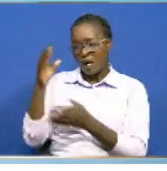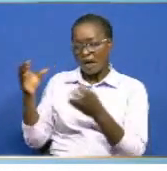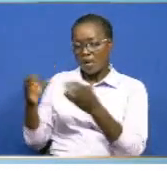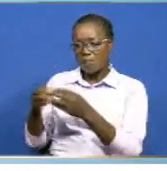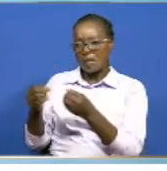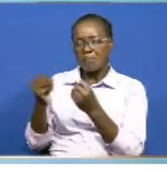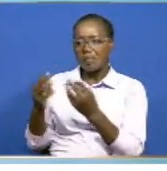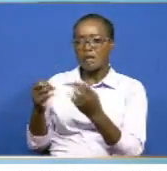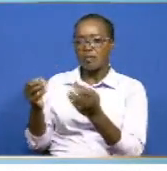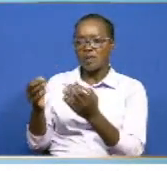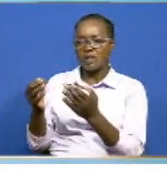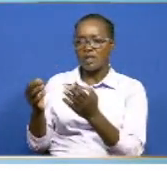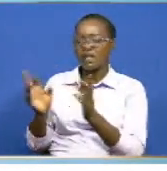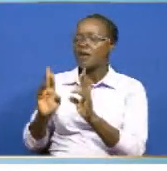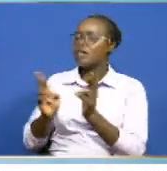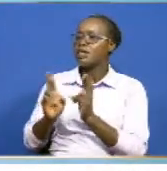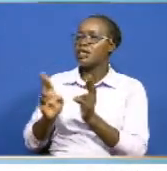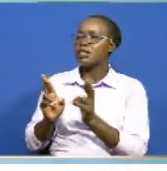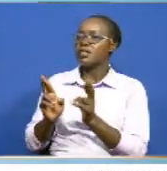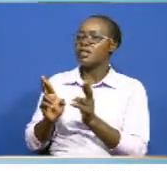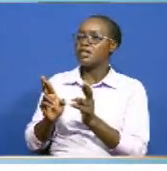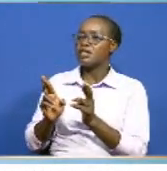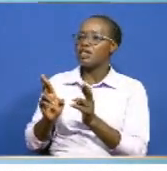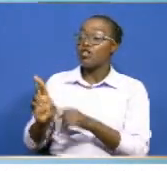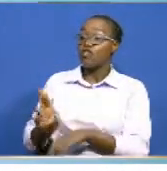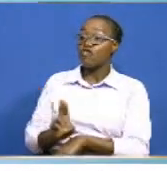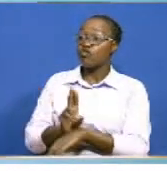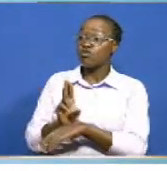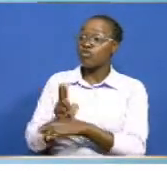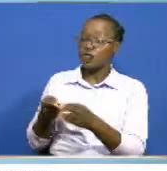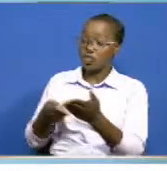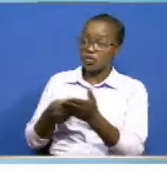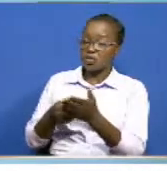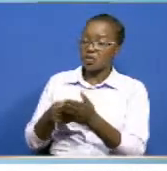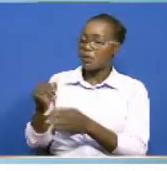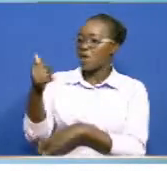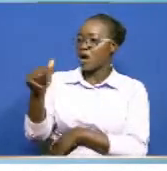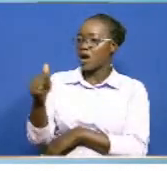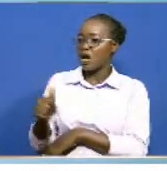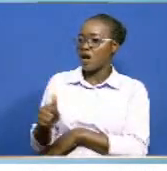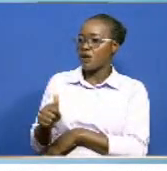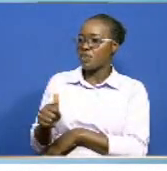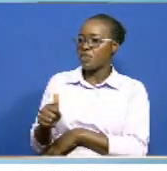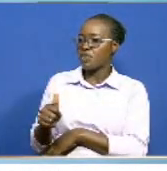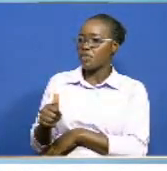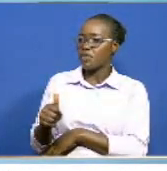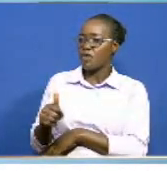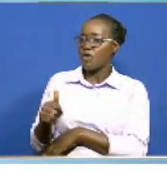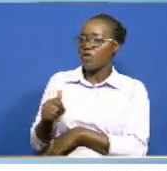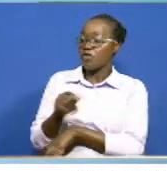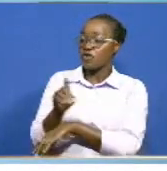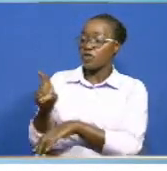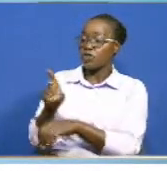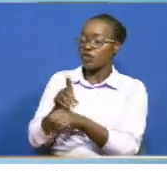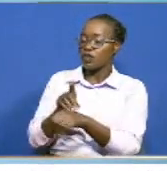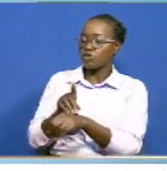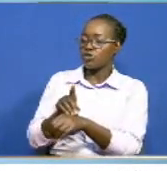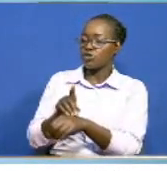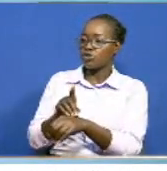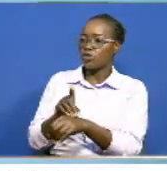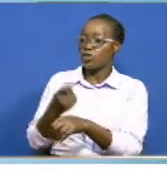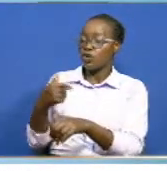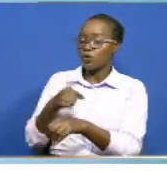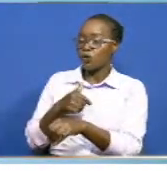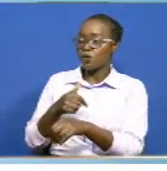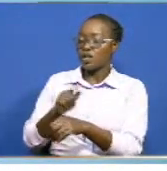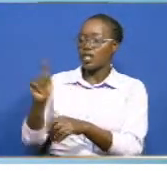hazikuwa zimejipanga katika matumizi ya teknolojia kwa huu muda ambao sisi kama wa Kenya